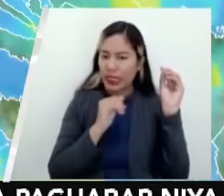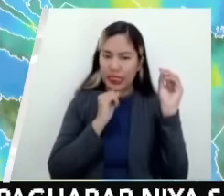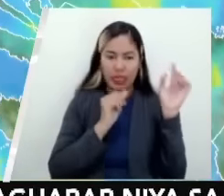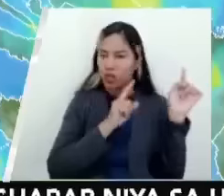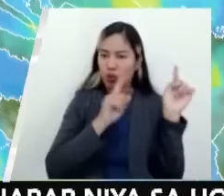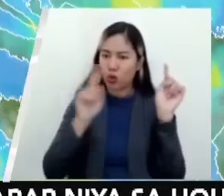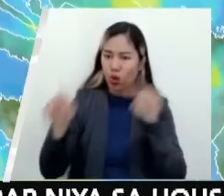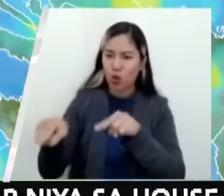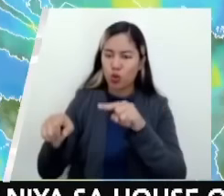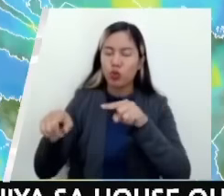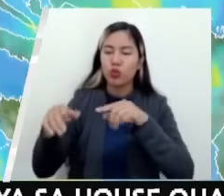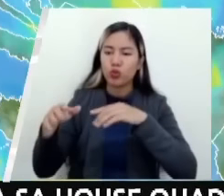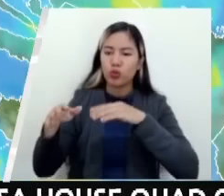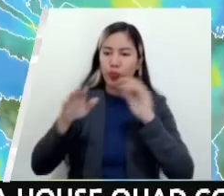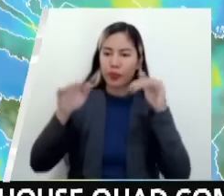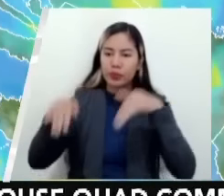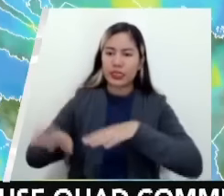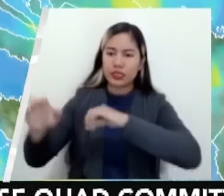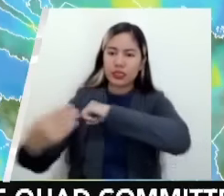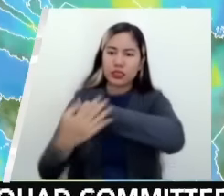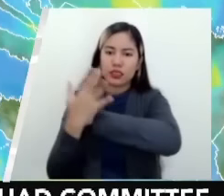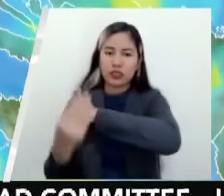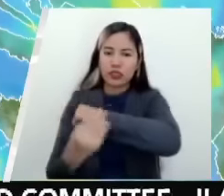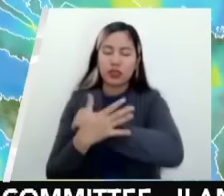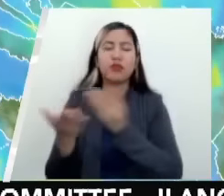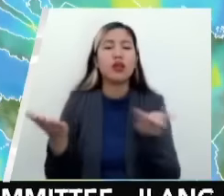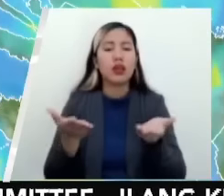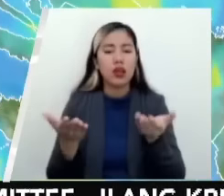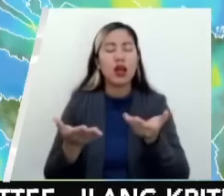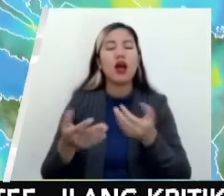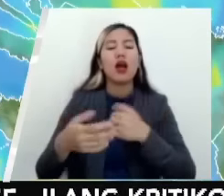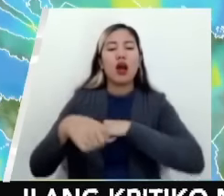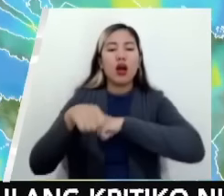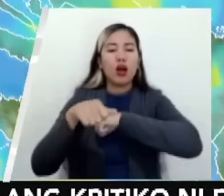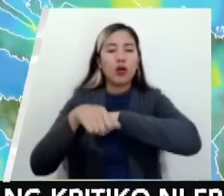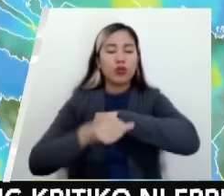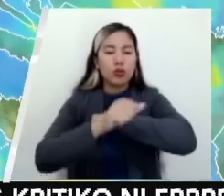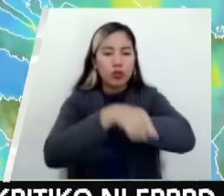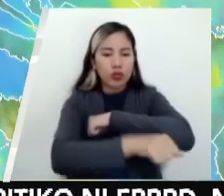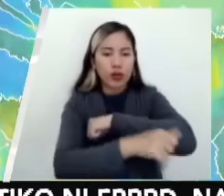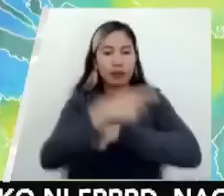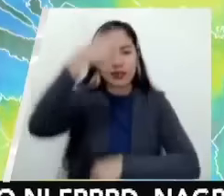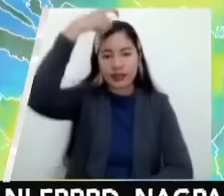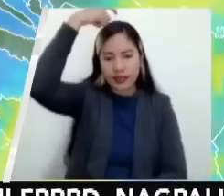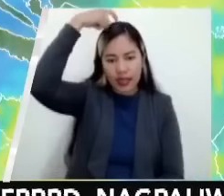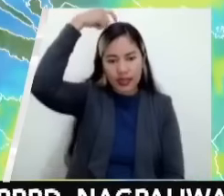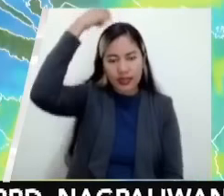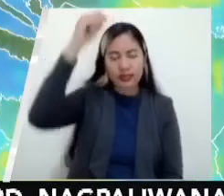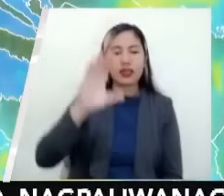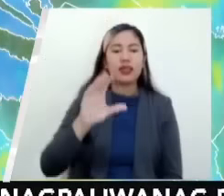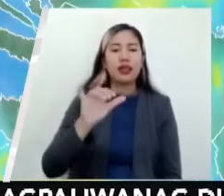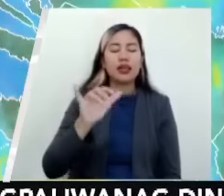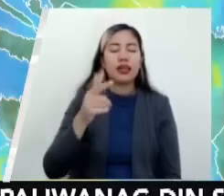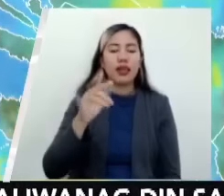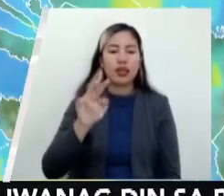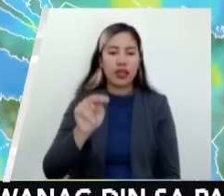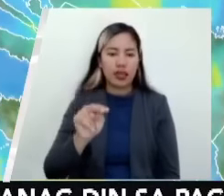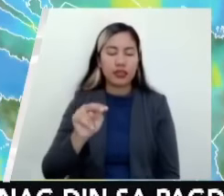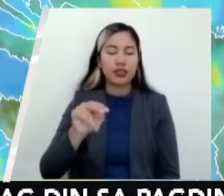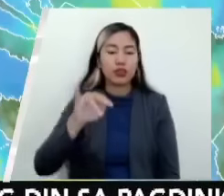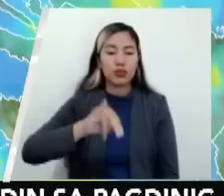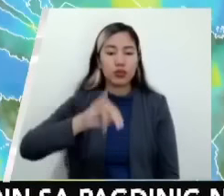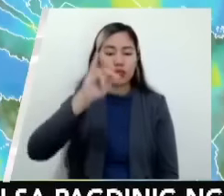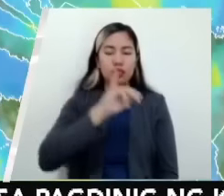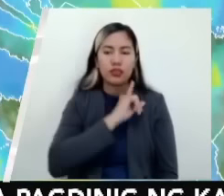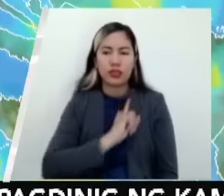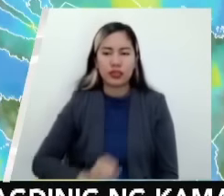Aurora, Batanes, Cagayan, Ilocos Norte at sa Isabela. Posible kasing umabot sa